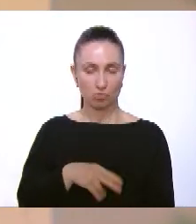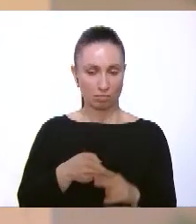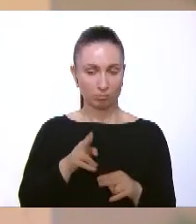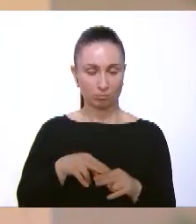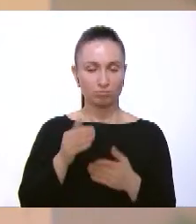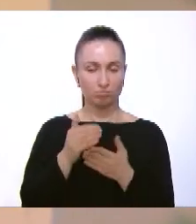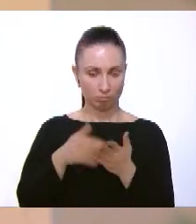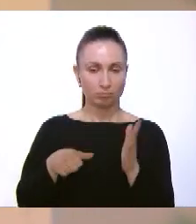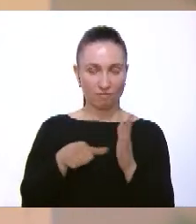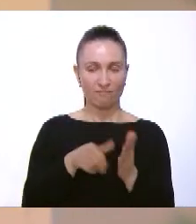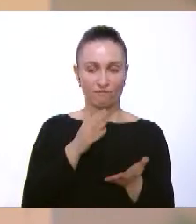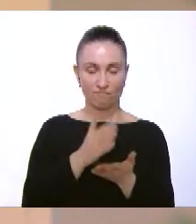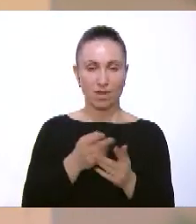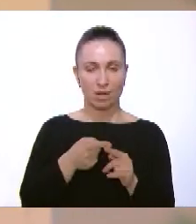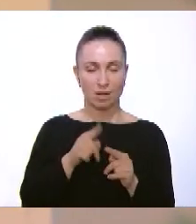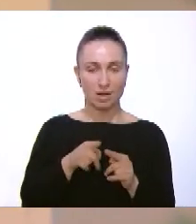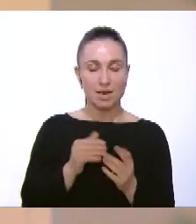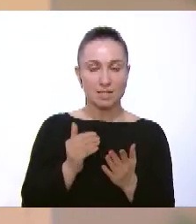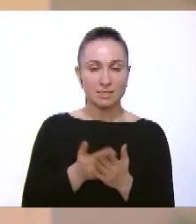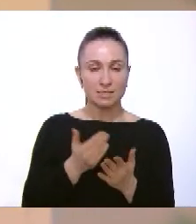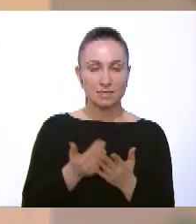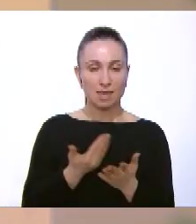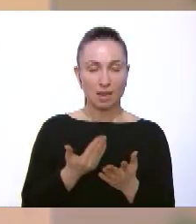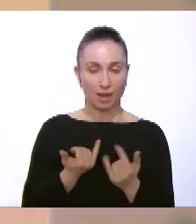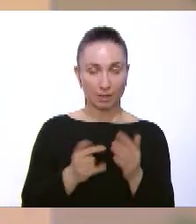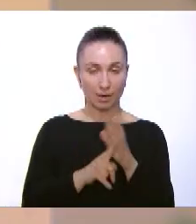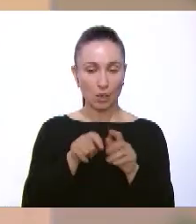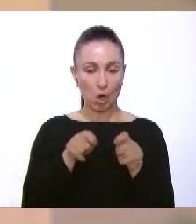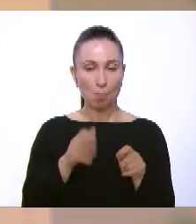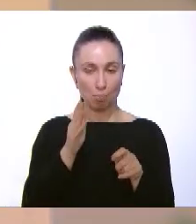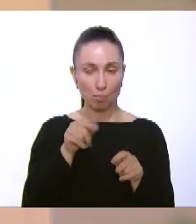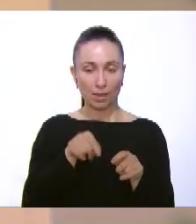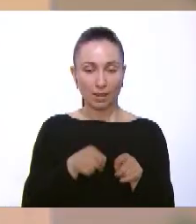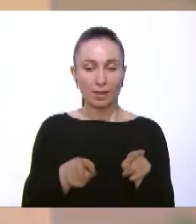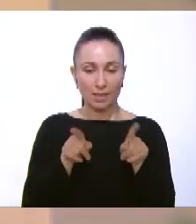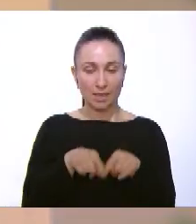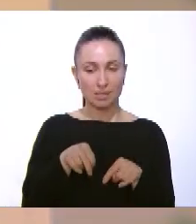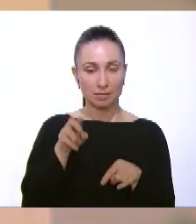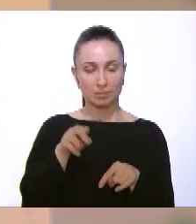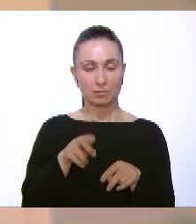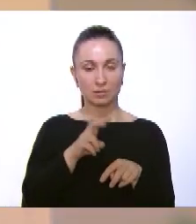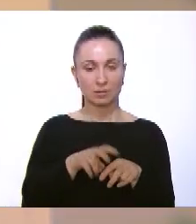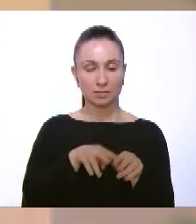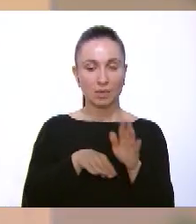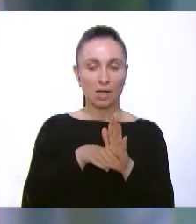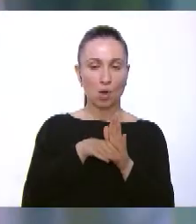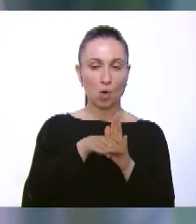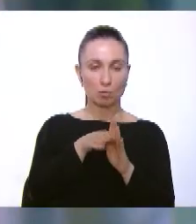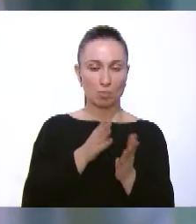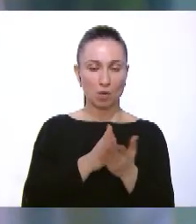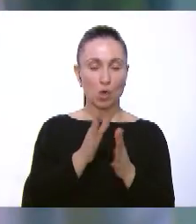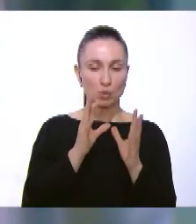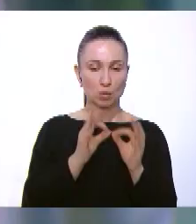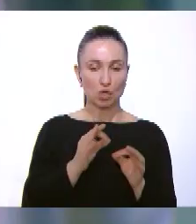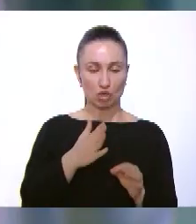შემთხვევაში და აი ეს სიახლეები, რომელიც ინერგება, ესეც აი იმ სისტემის გაუმჯობესებისკენ არის მიმართული და არის